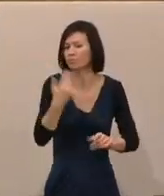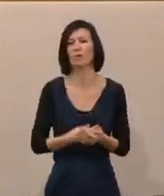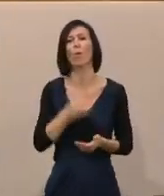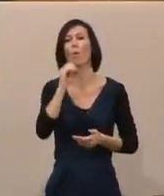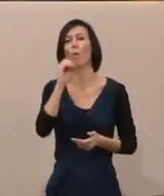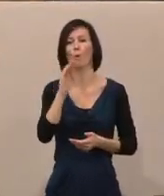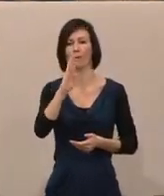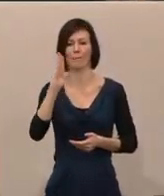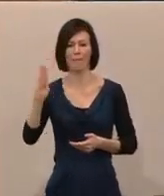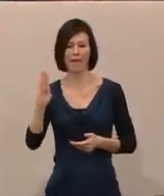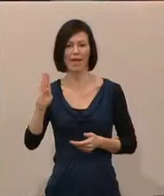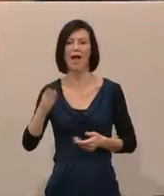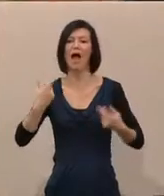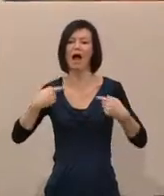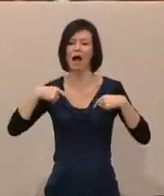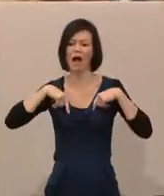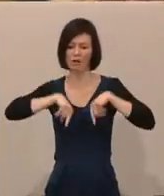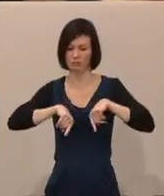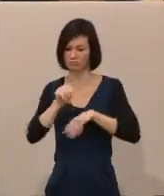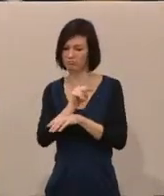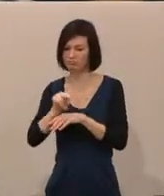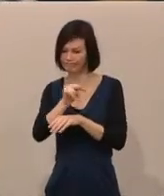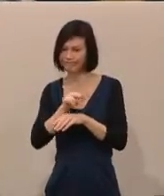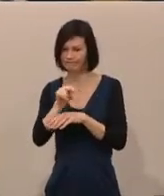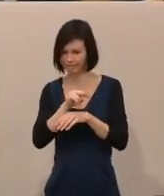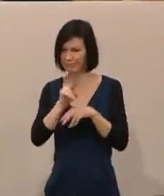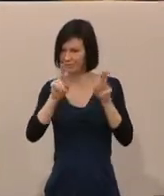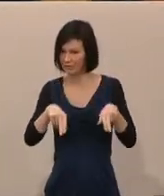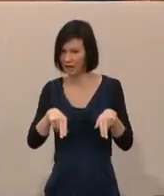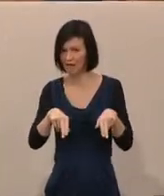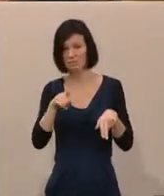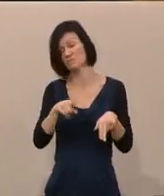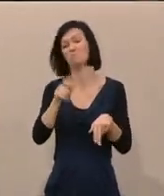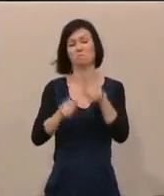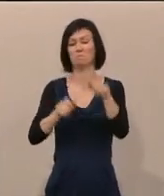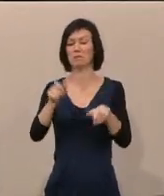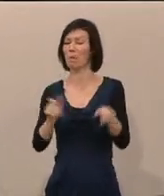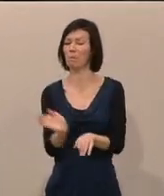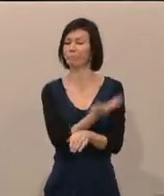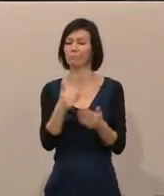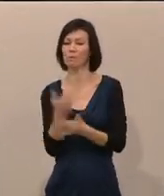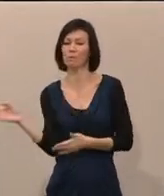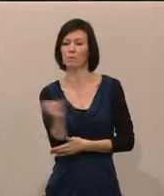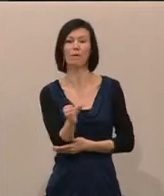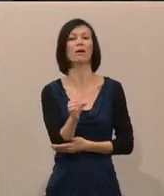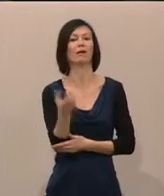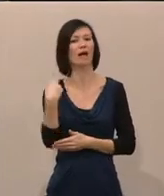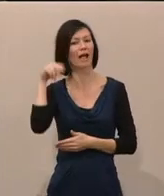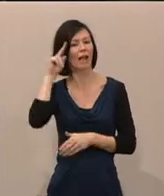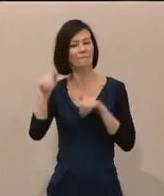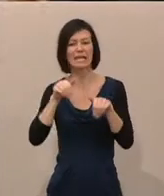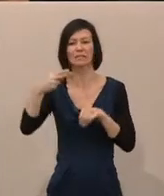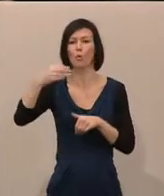ÖBB-Aufsichtsrat, brutale Umfärbungen durch Infrastrukturminister Hofer nach dem Motto Rot